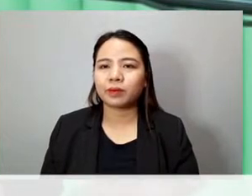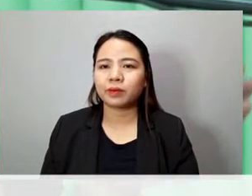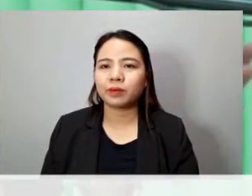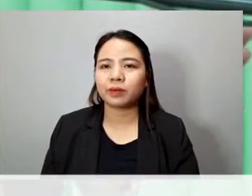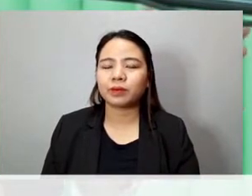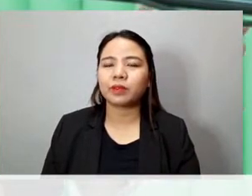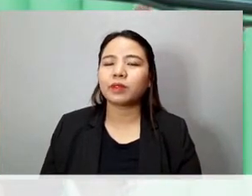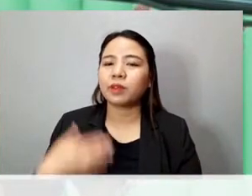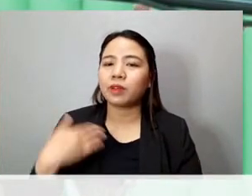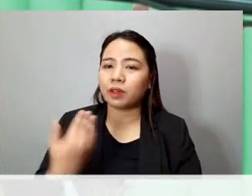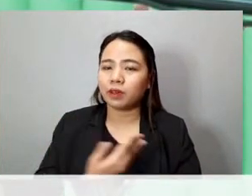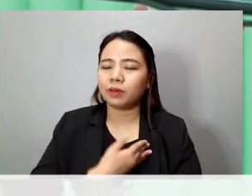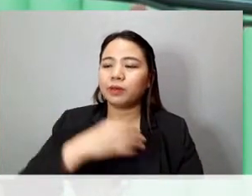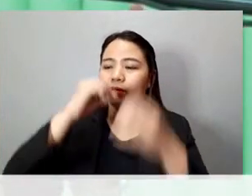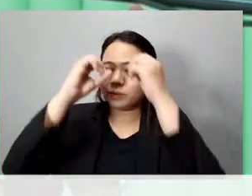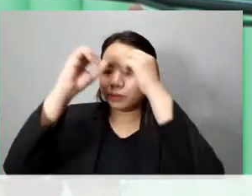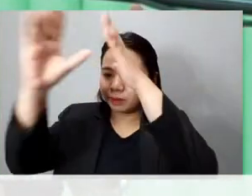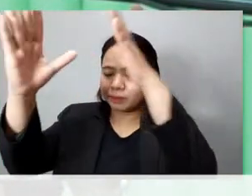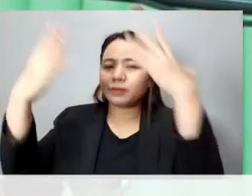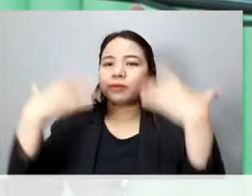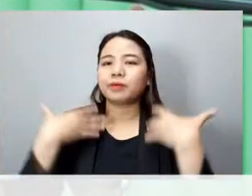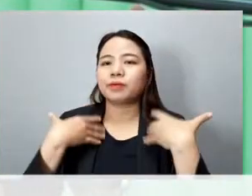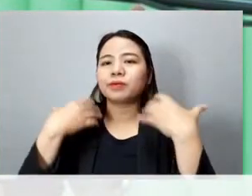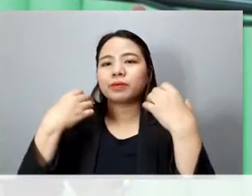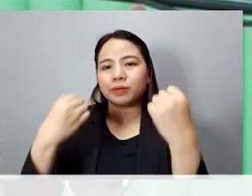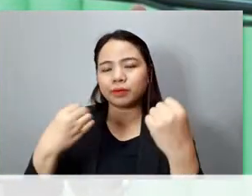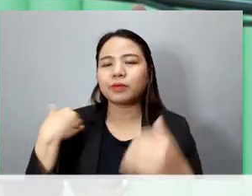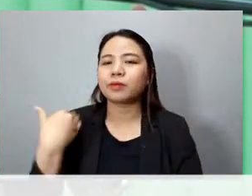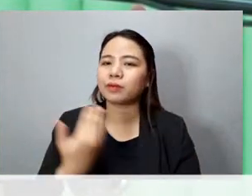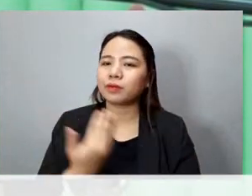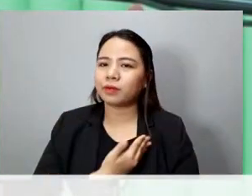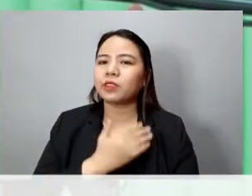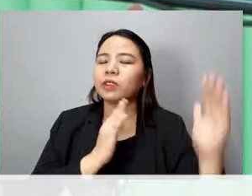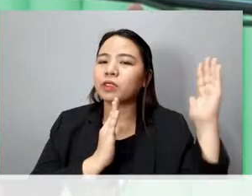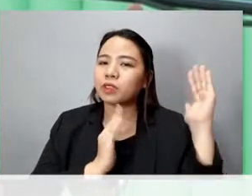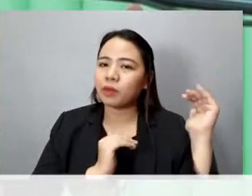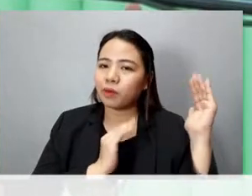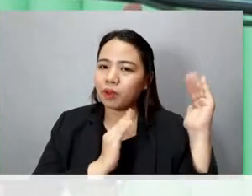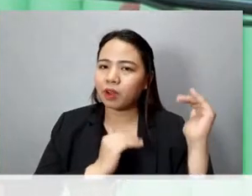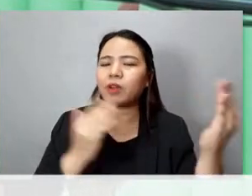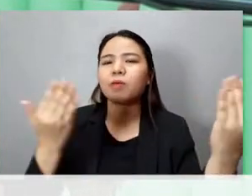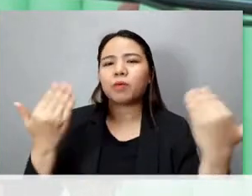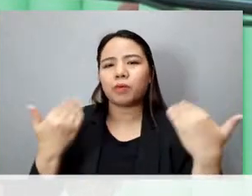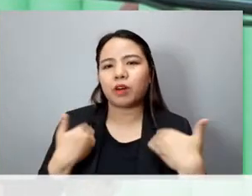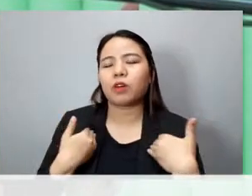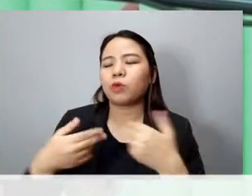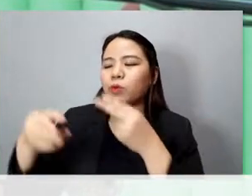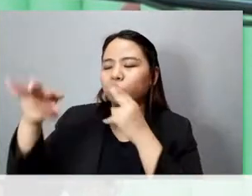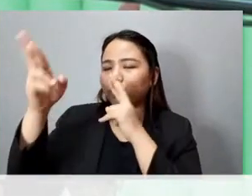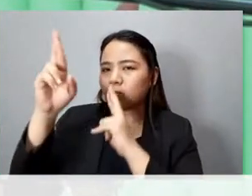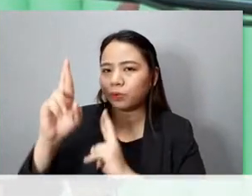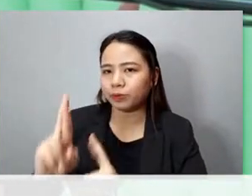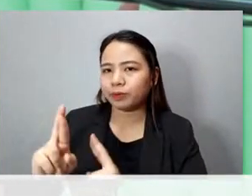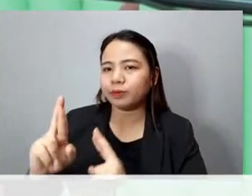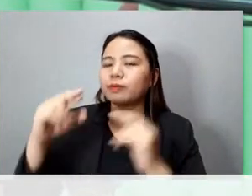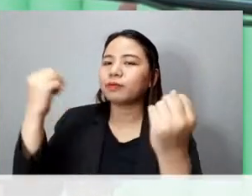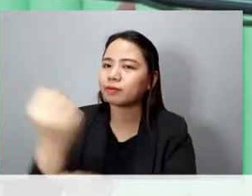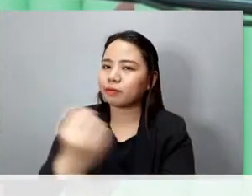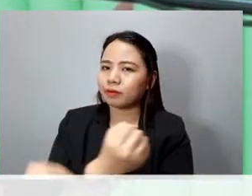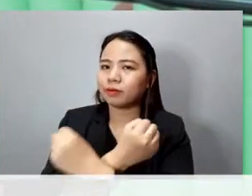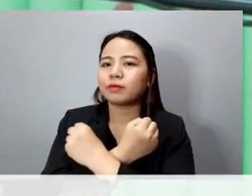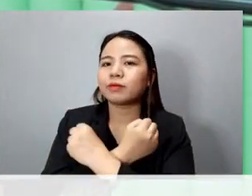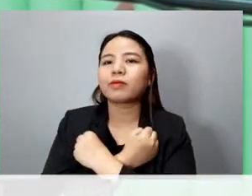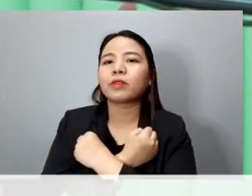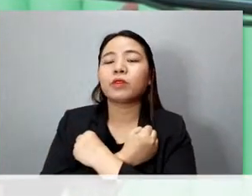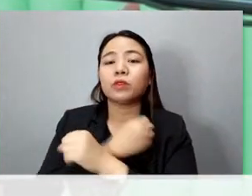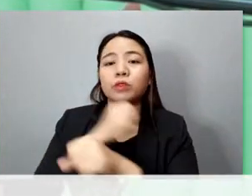Ama naming makapangyarihan, kami naway magkaroon ng pitagan at pagmamahal para